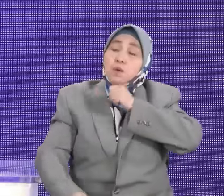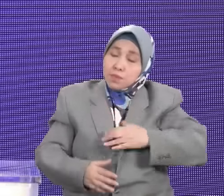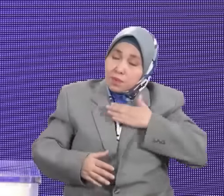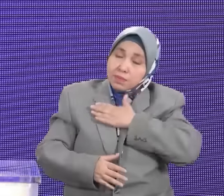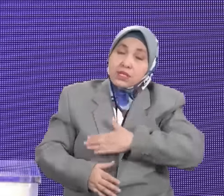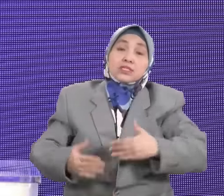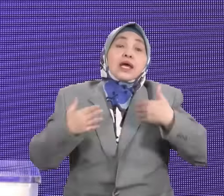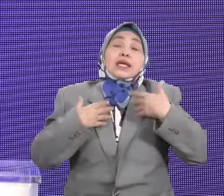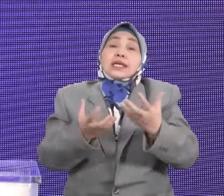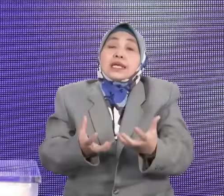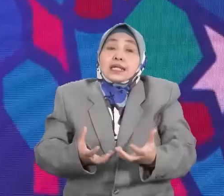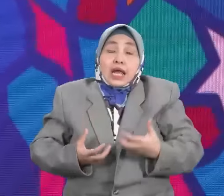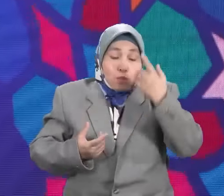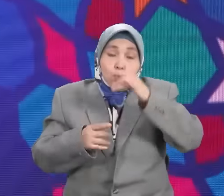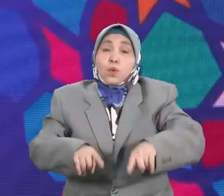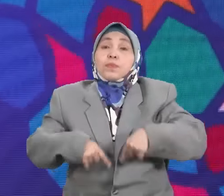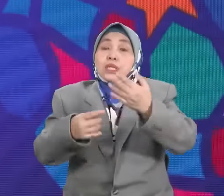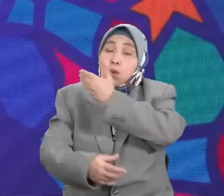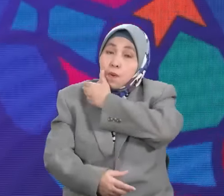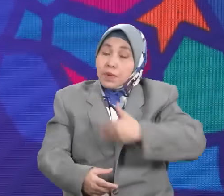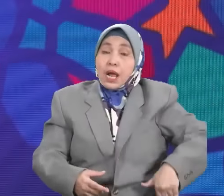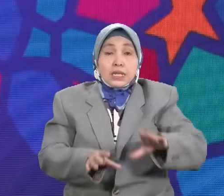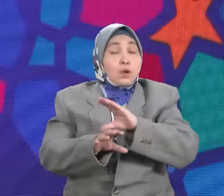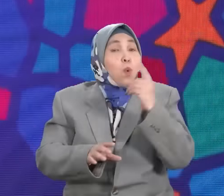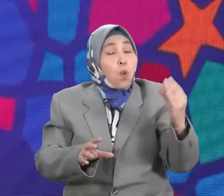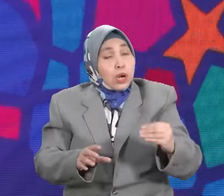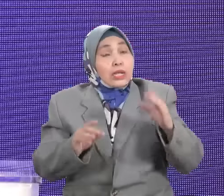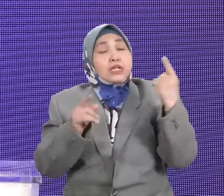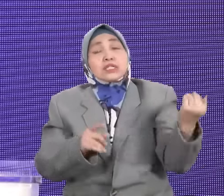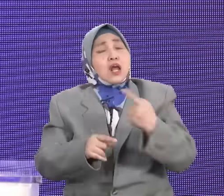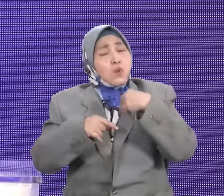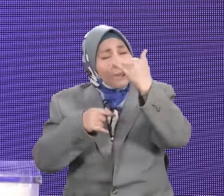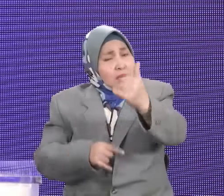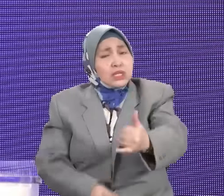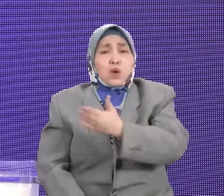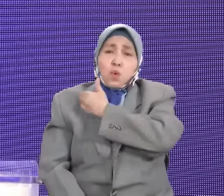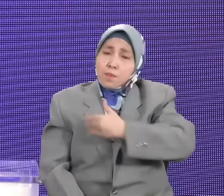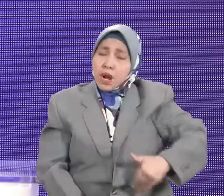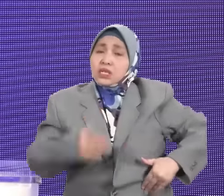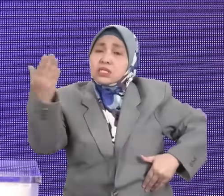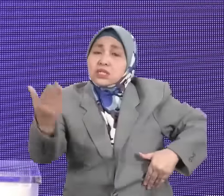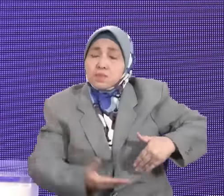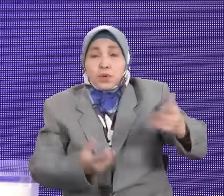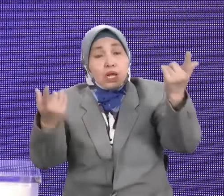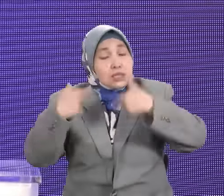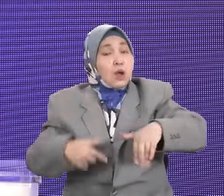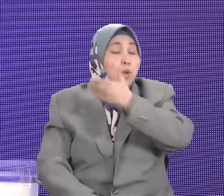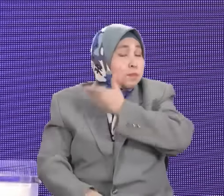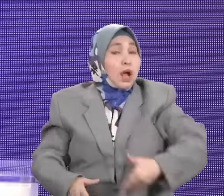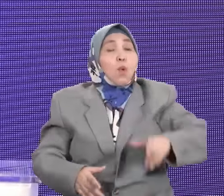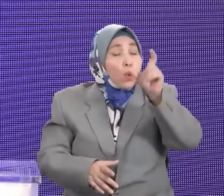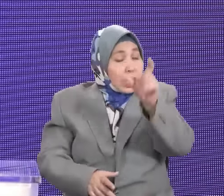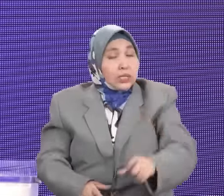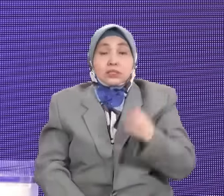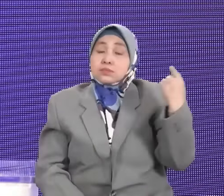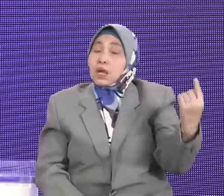ada keinginan untuk bagi umrohnya dan orang yang selalu pergi Umroh ataupun yang diizinkan dijemput pergi Umroh orang ini sepatunya